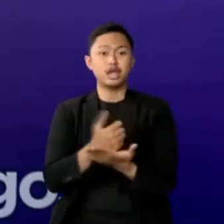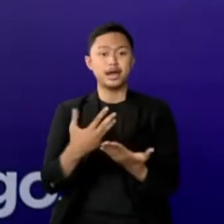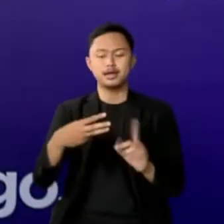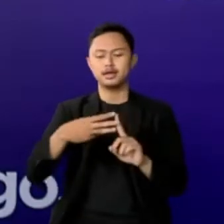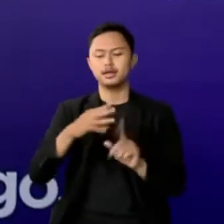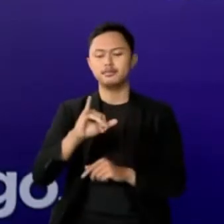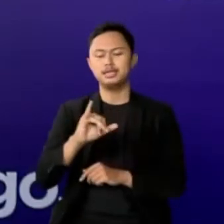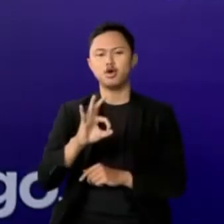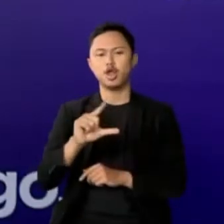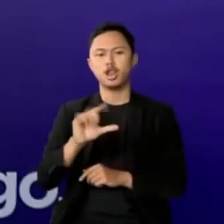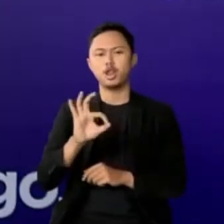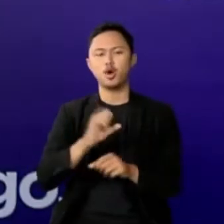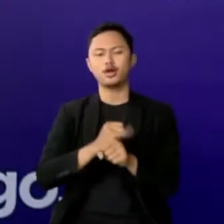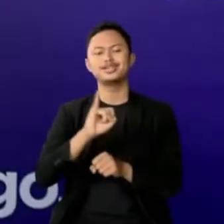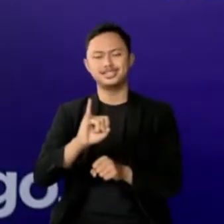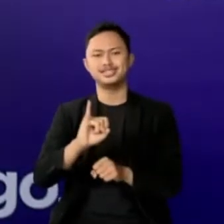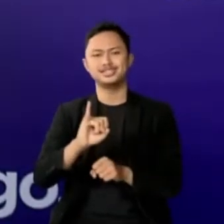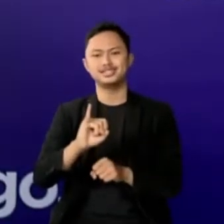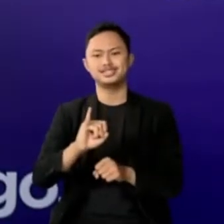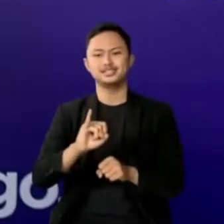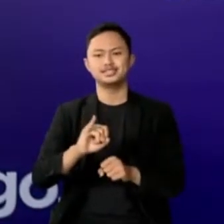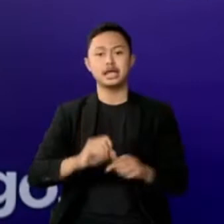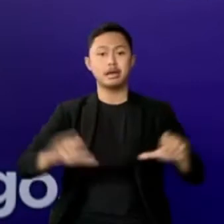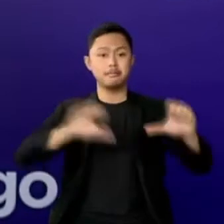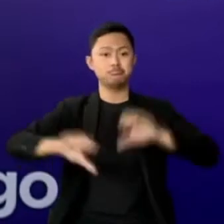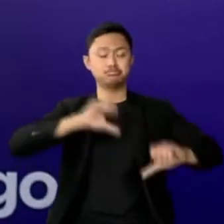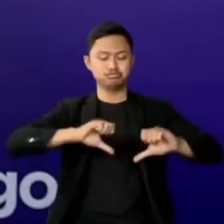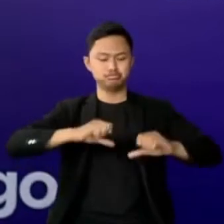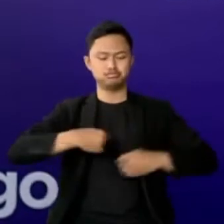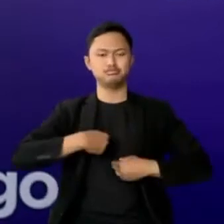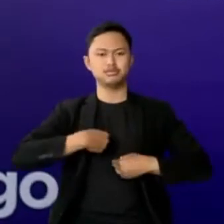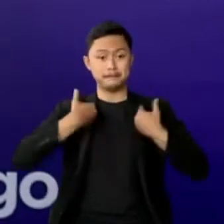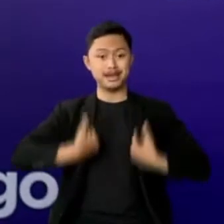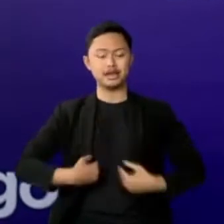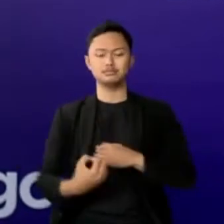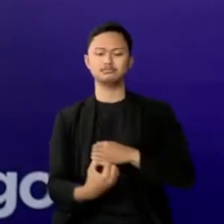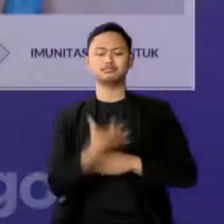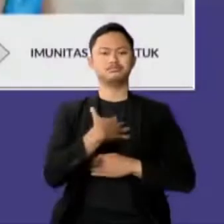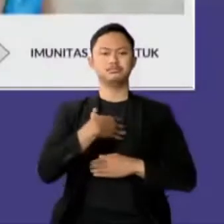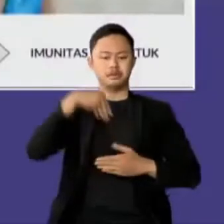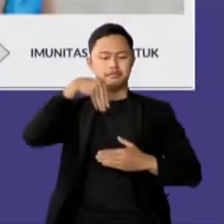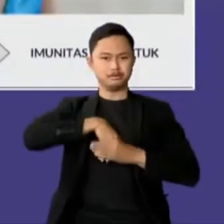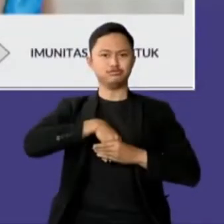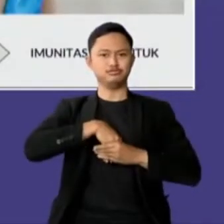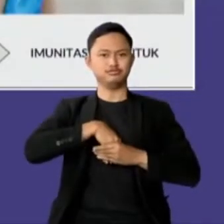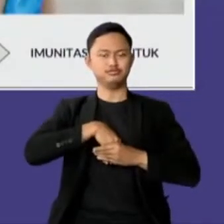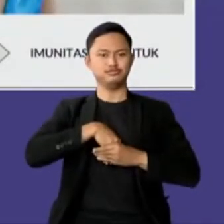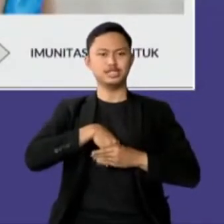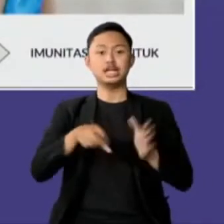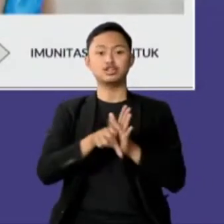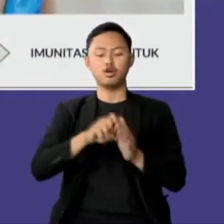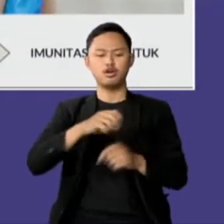biologi yang dimasukkan ke dalam tubuh Oke secara spesifik pada penyakit untuk penyakit tertentu dari vaksin untuk Office